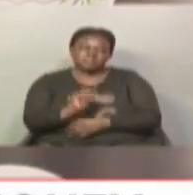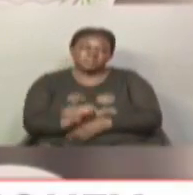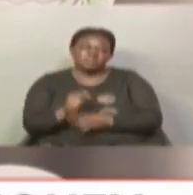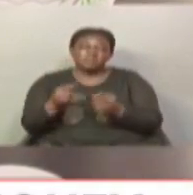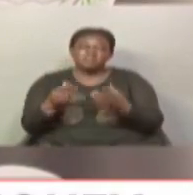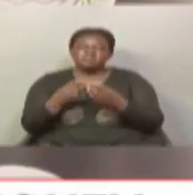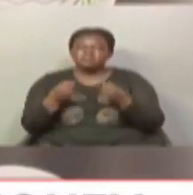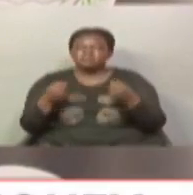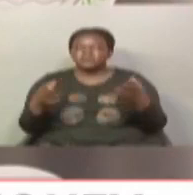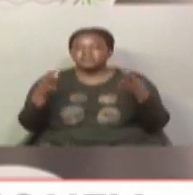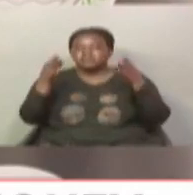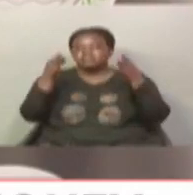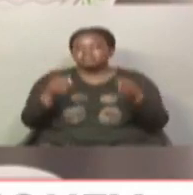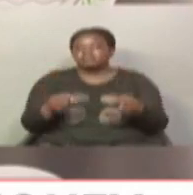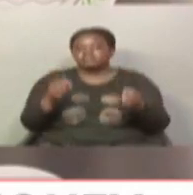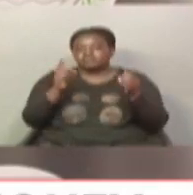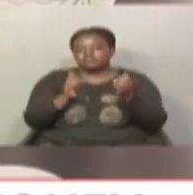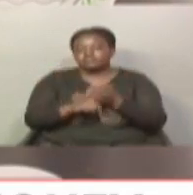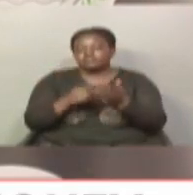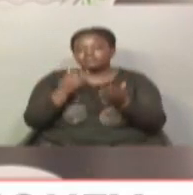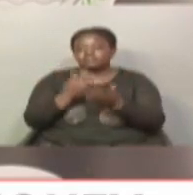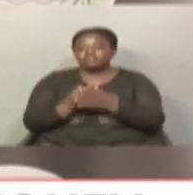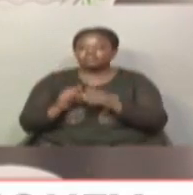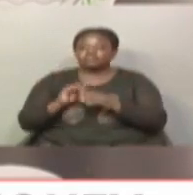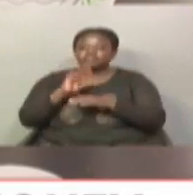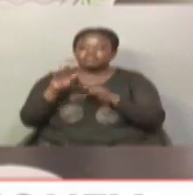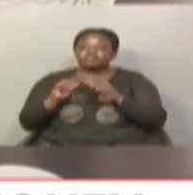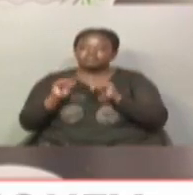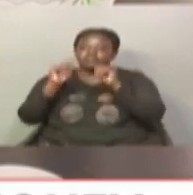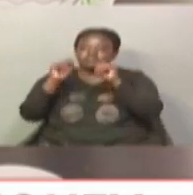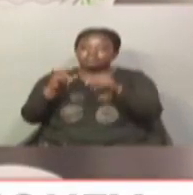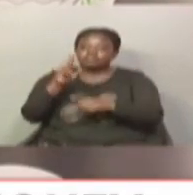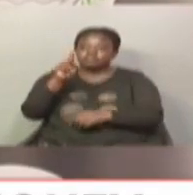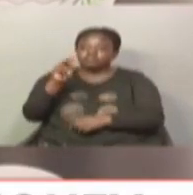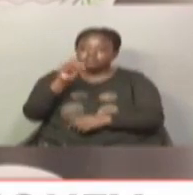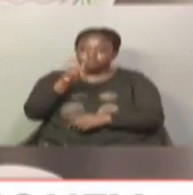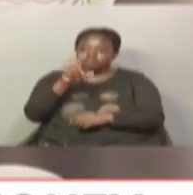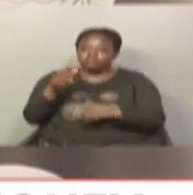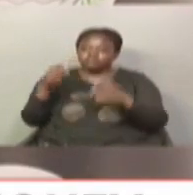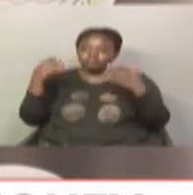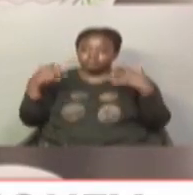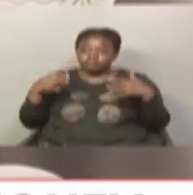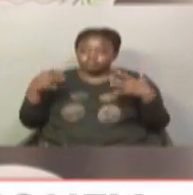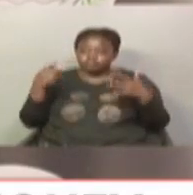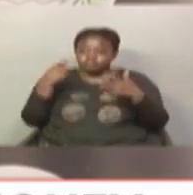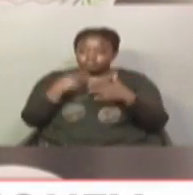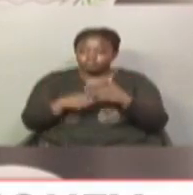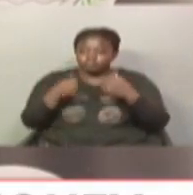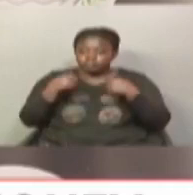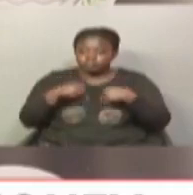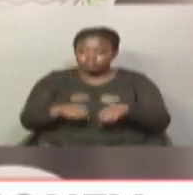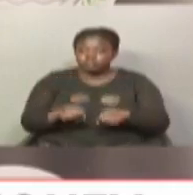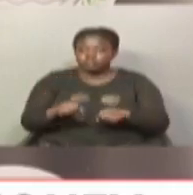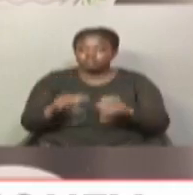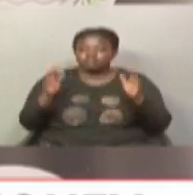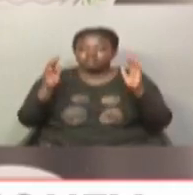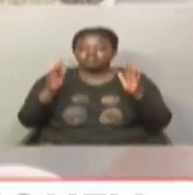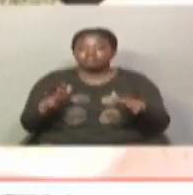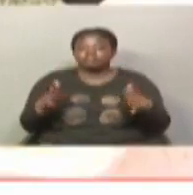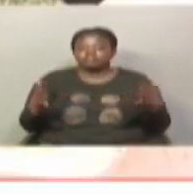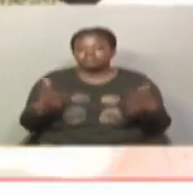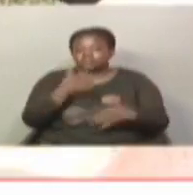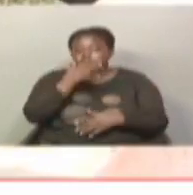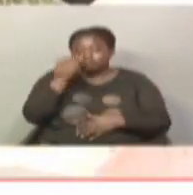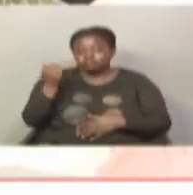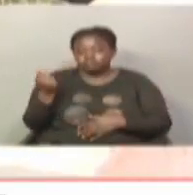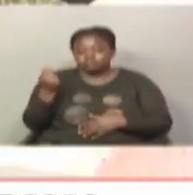njagala abasaba mwena nti mujje Kololo, kigenda beera ky'amaanyi nnyo. Mu edition zonna ze tukoze, eno edition nene egenda singayo.